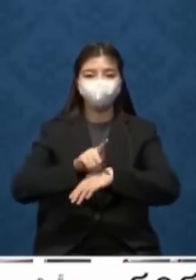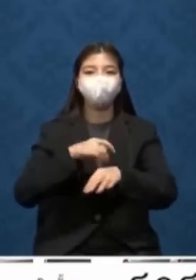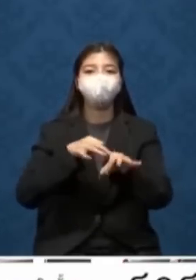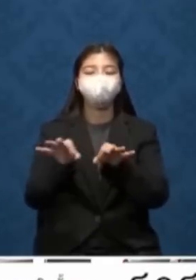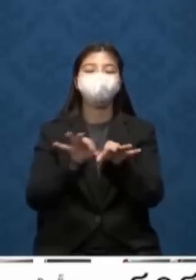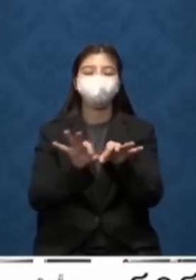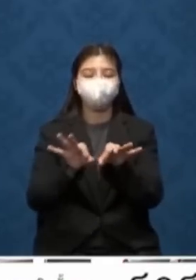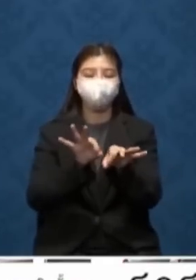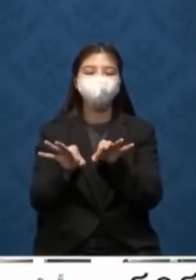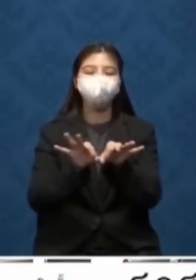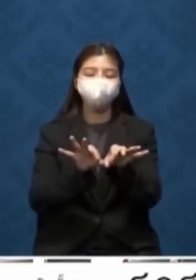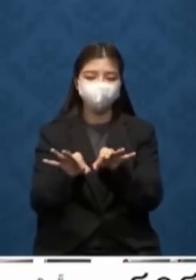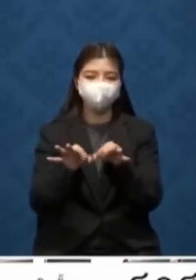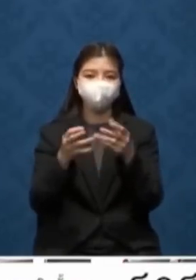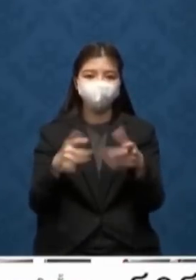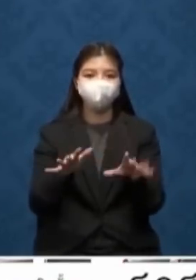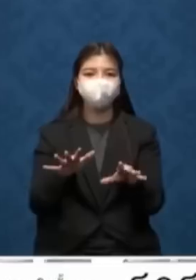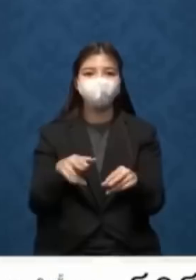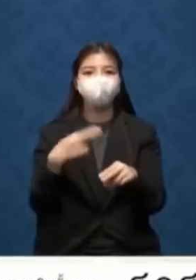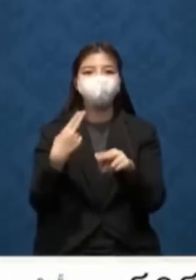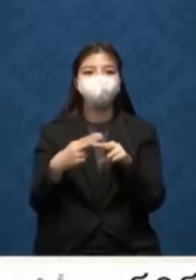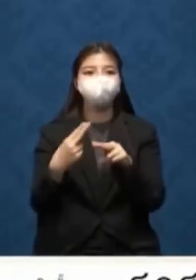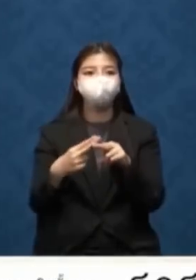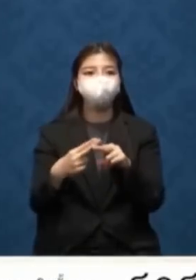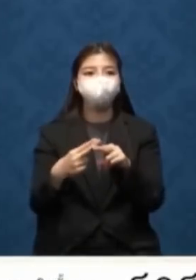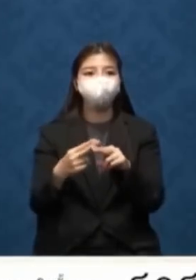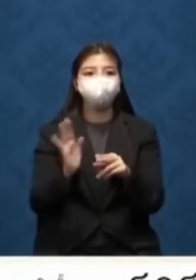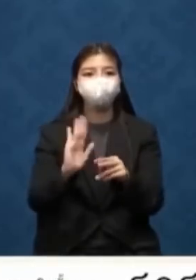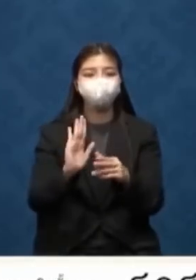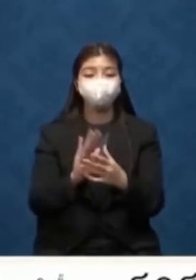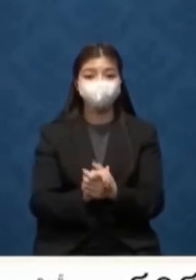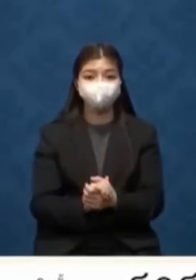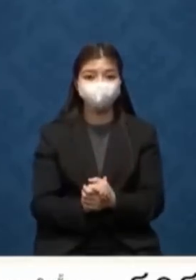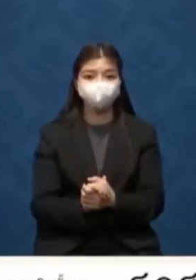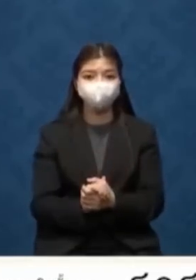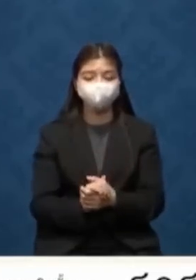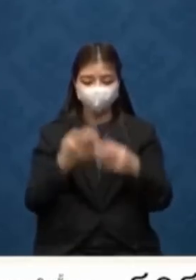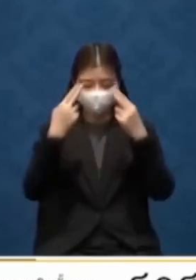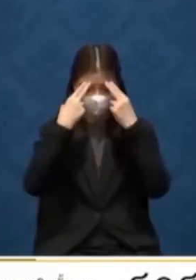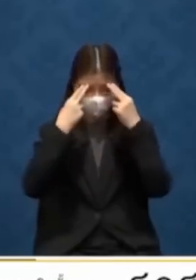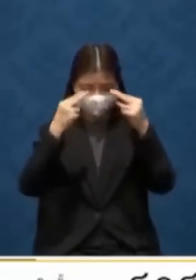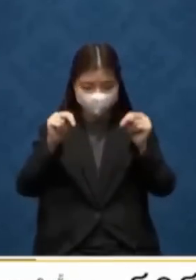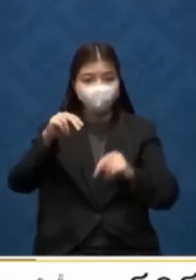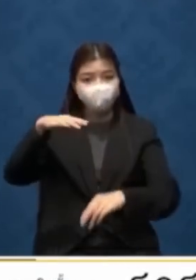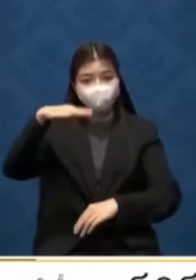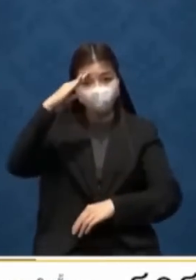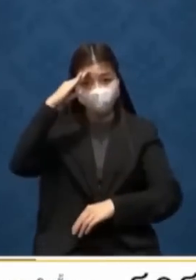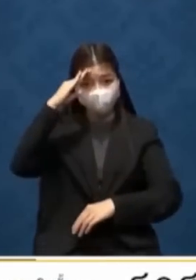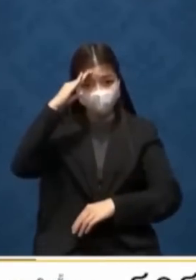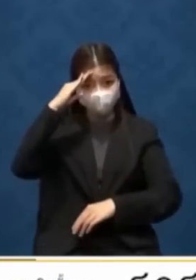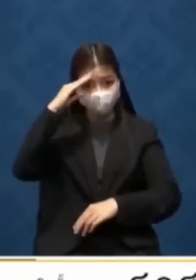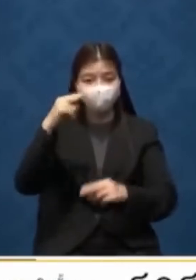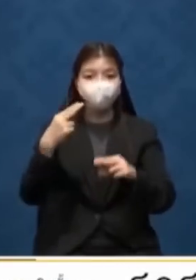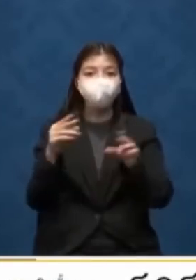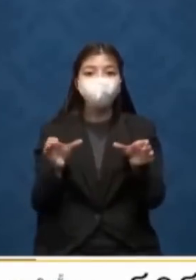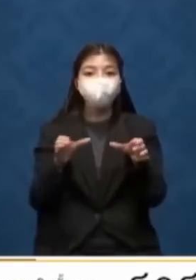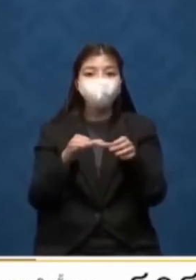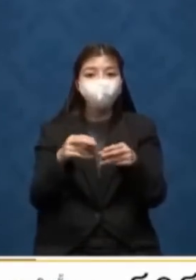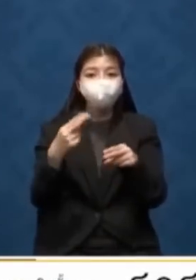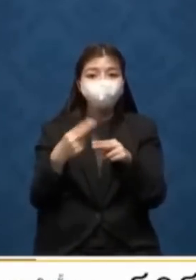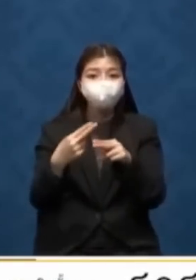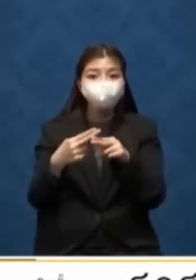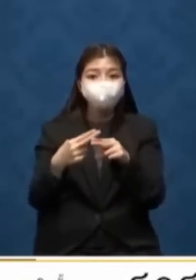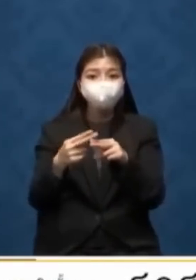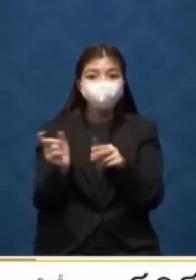งครับไม่ใช่พาดพิงครับ การชี้แจงของท่านนายกรัฐมนตรีมีการขึ้นสไลด์เขียนคำว่าพรรคเพื่อไทยเลยนะครับท่านประธาน เ